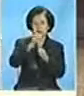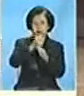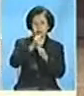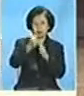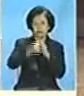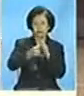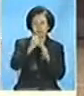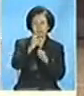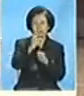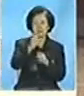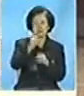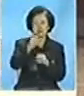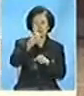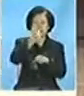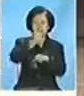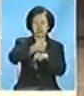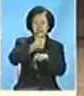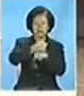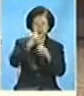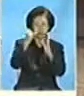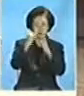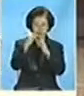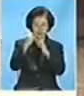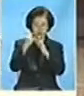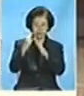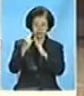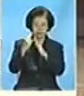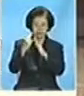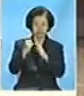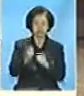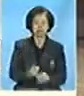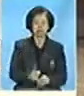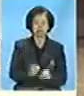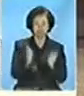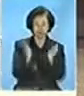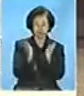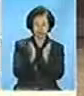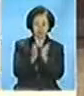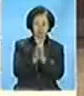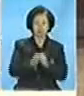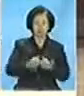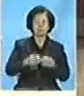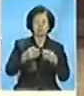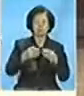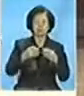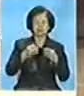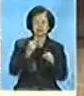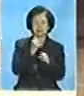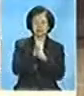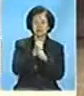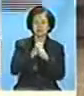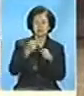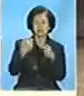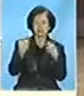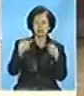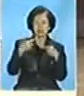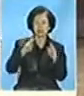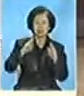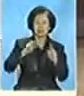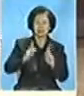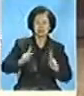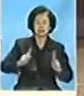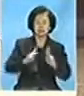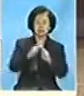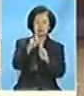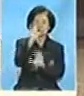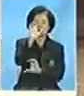ตำแหน่งผู้ว่าราชการจังหวัดรวมชีวิตผมรับราชการในกระทรวงมหาดไทยไม่